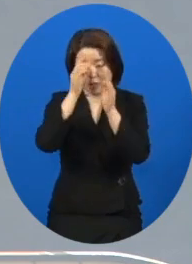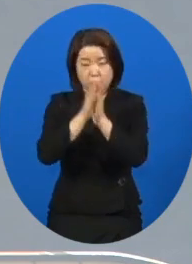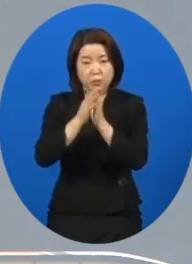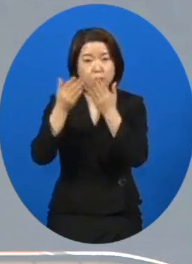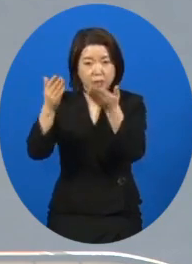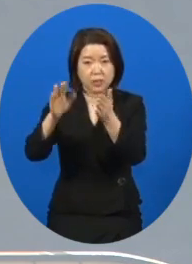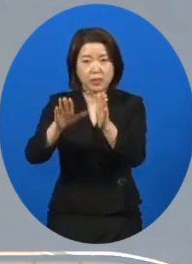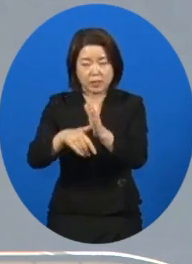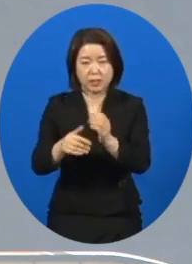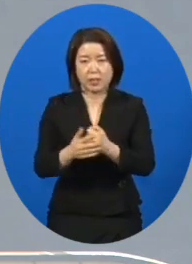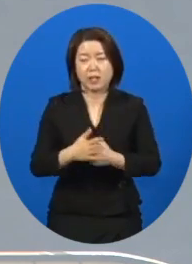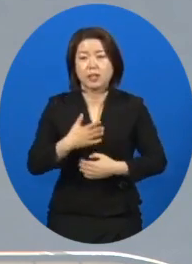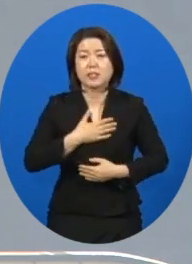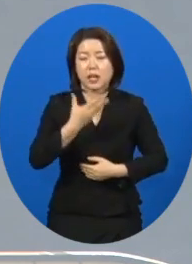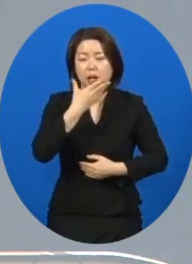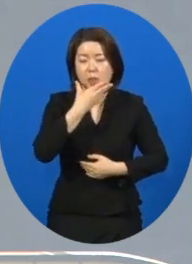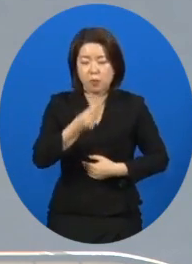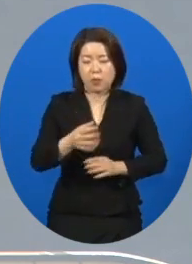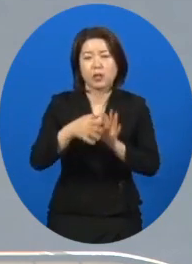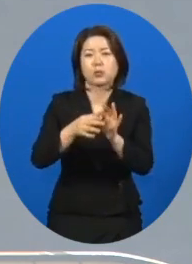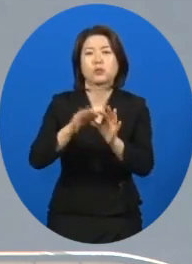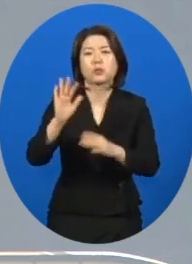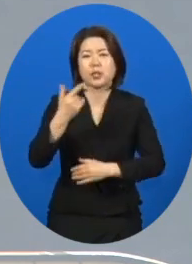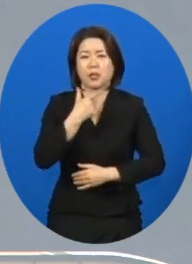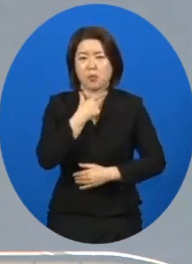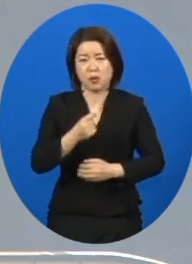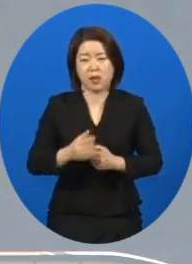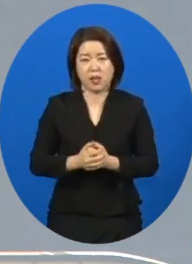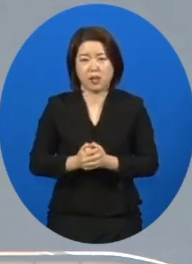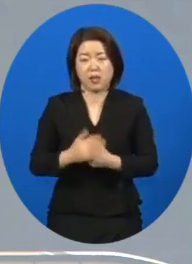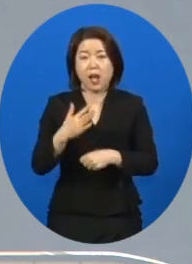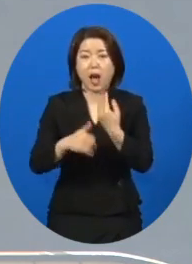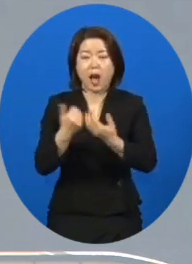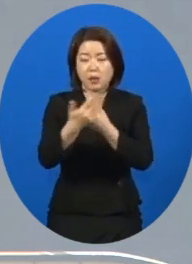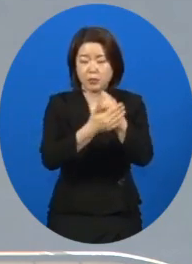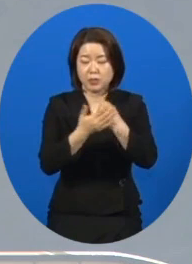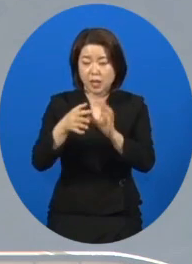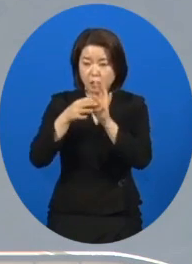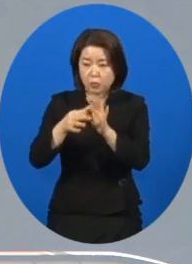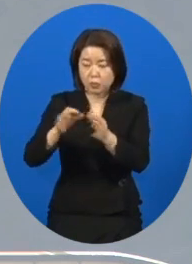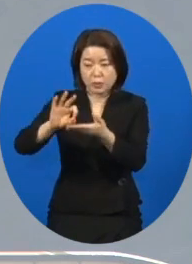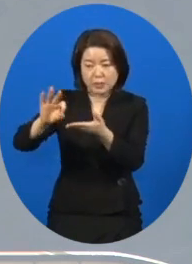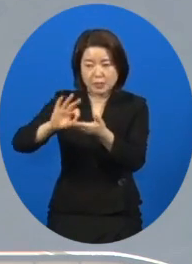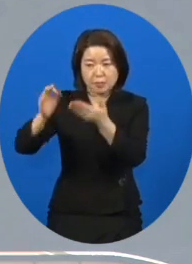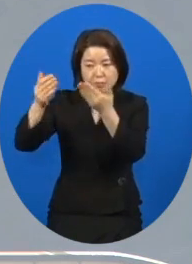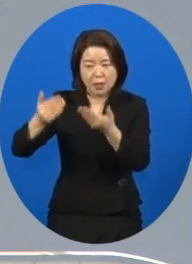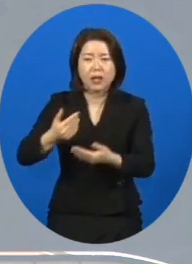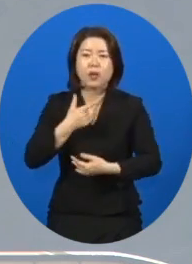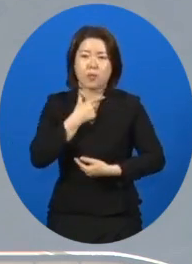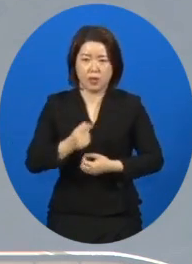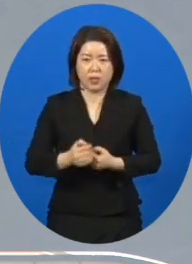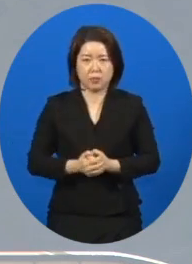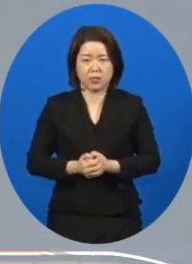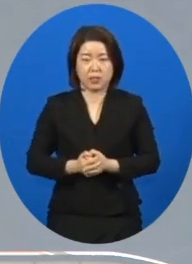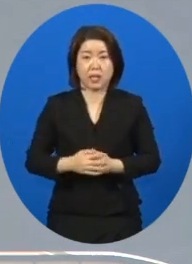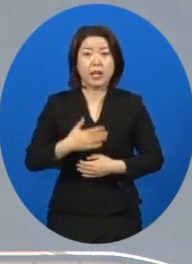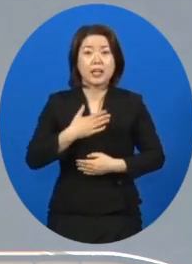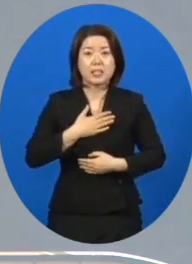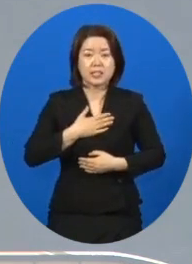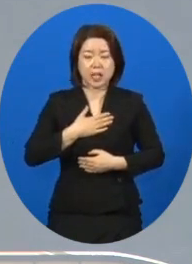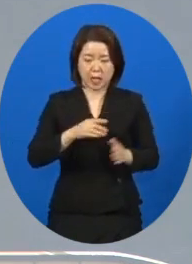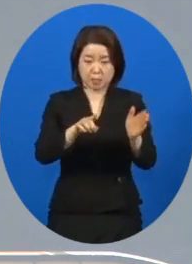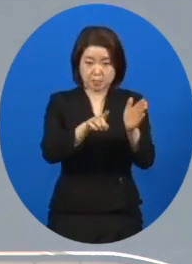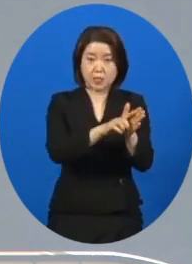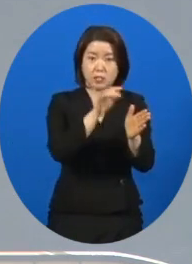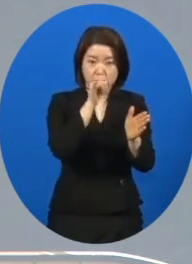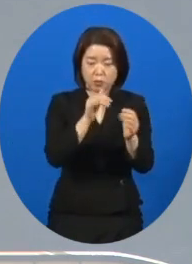하나님, 제가 복의 통로가 되기 원합니다. 하나님의 은혜의 통로로 쓰임받기 원합니다. 제가 믿음이